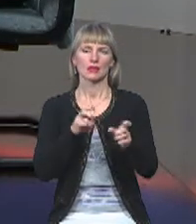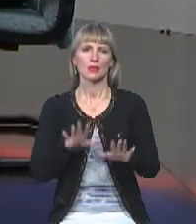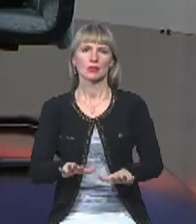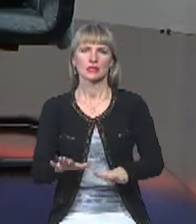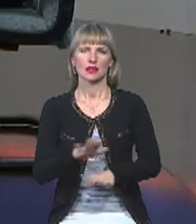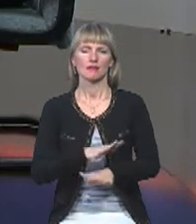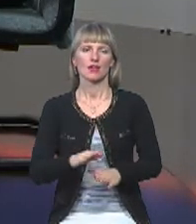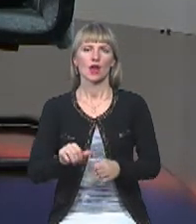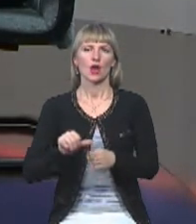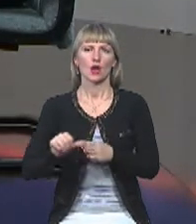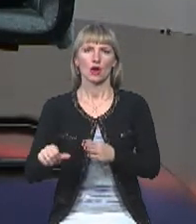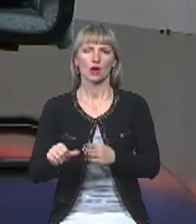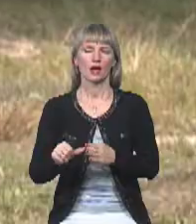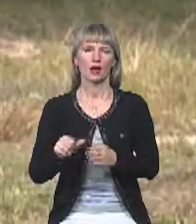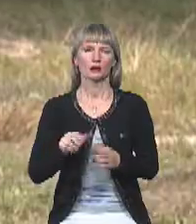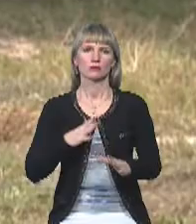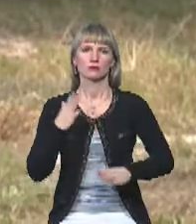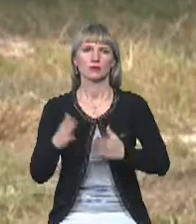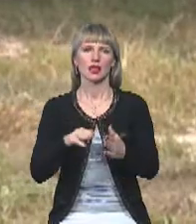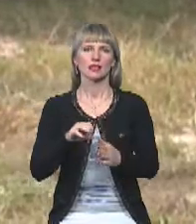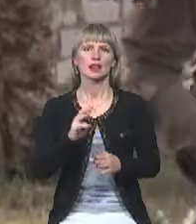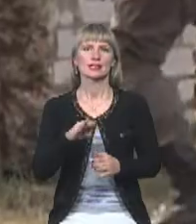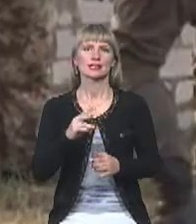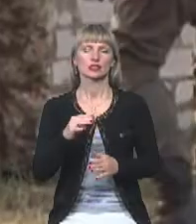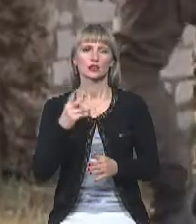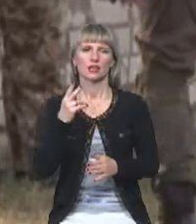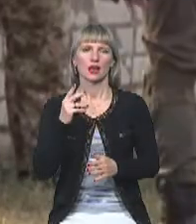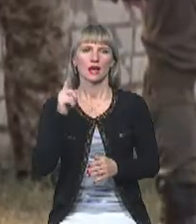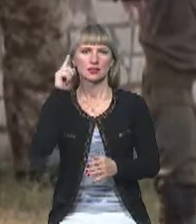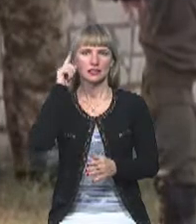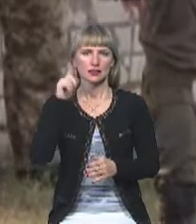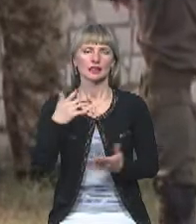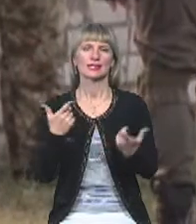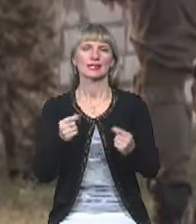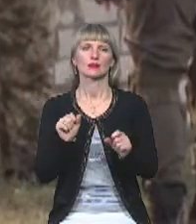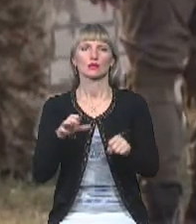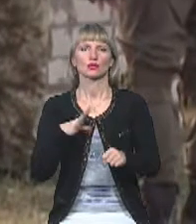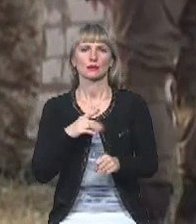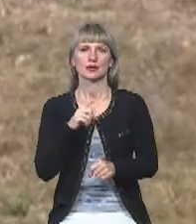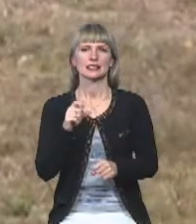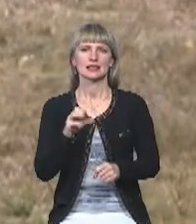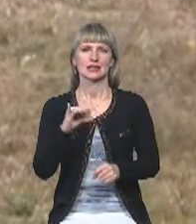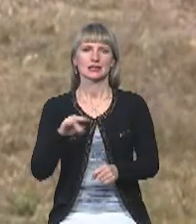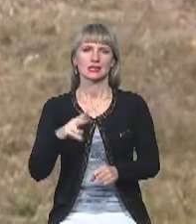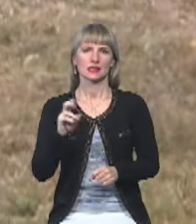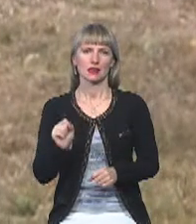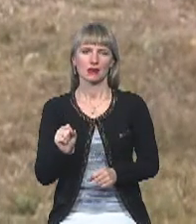Окремо відпрацьовували тактичні навички щодо роботи зі спорудами, де можливо влаштована засідка.